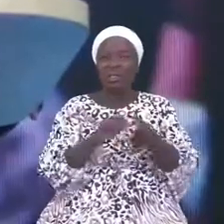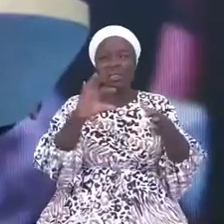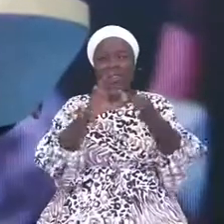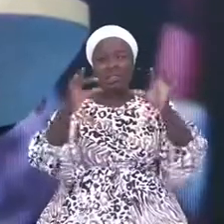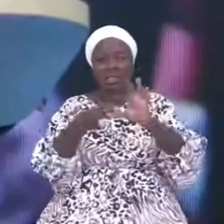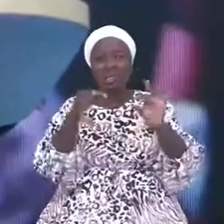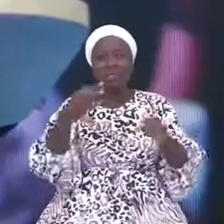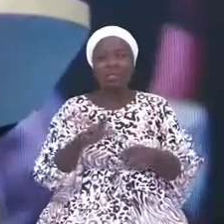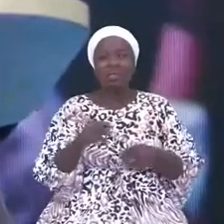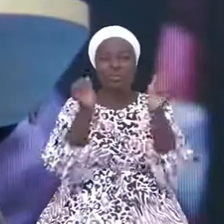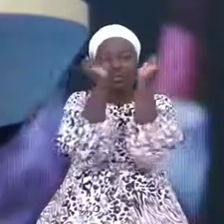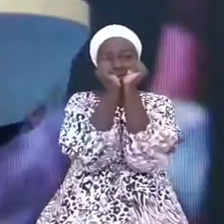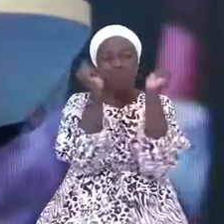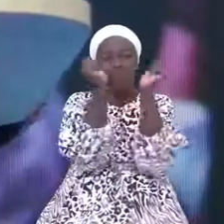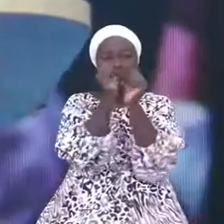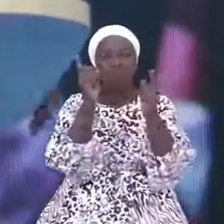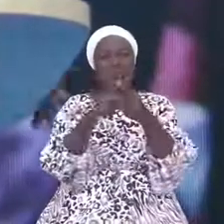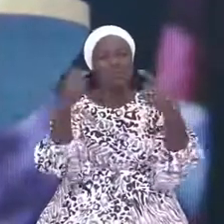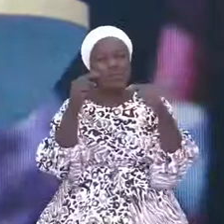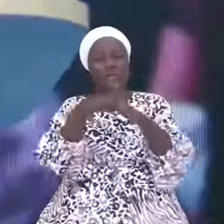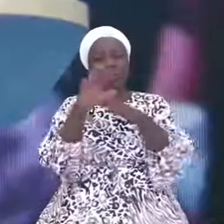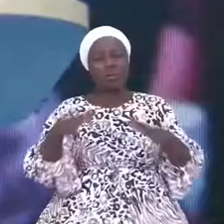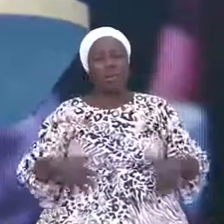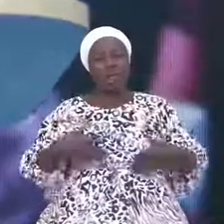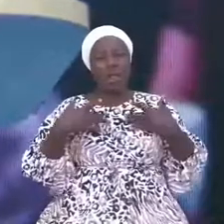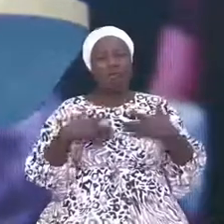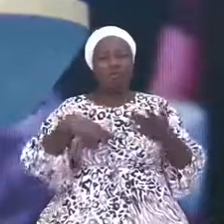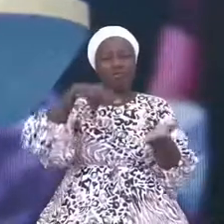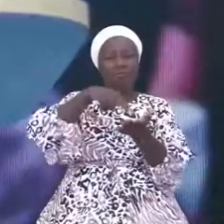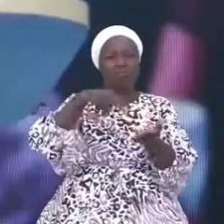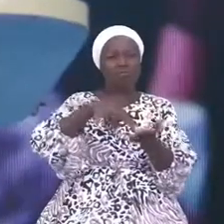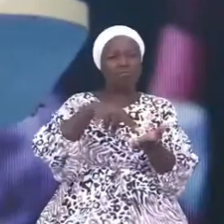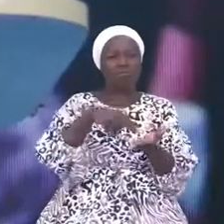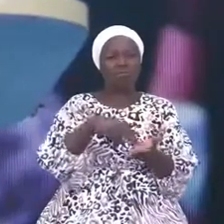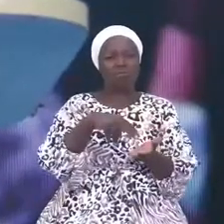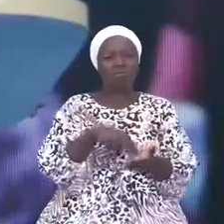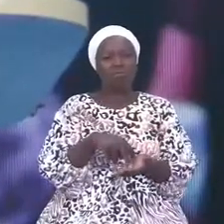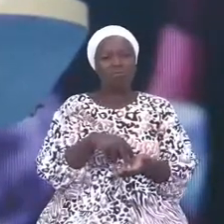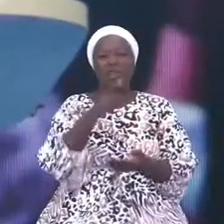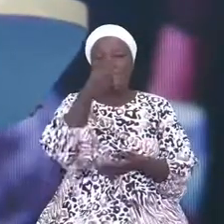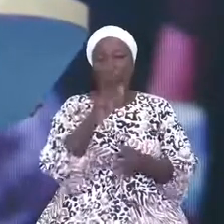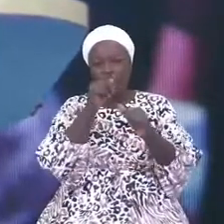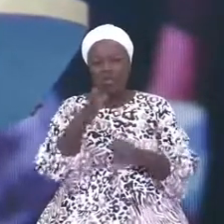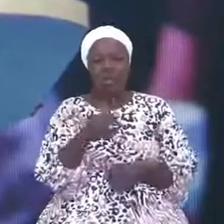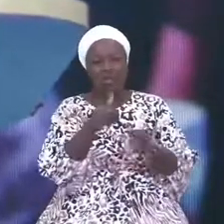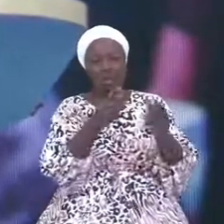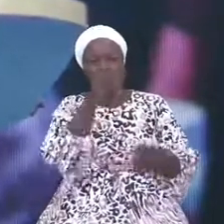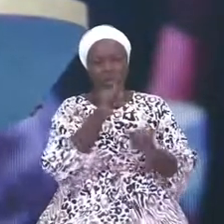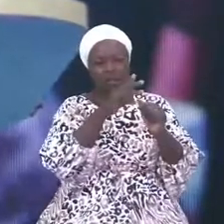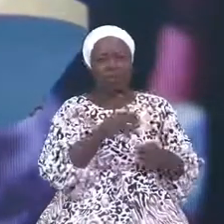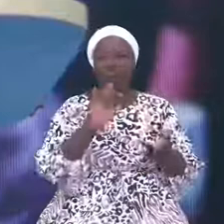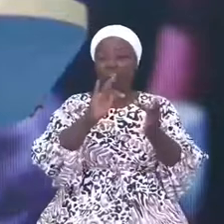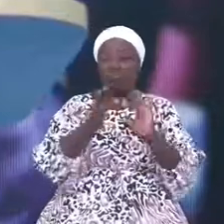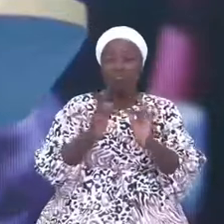Je veux briser cette chaîne de l'esclavage. Esclavage au péché de ta vie. Lève ta main et mets-toi